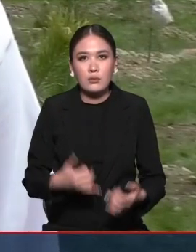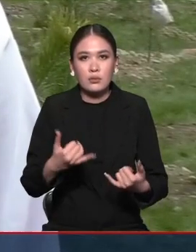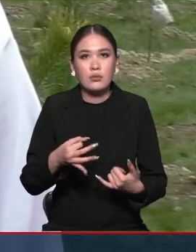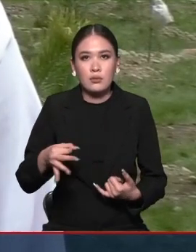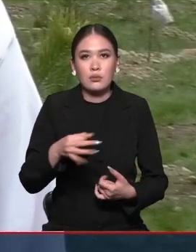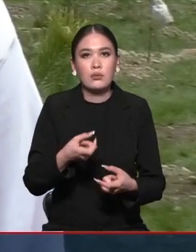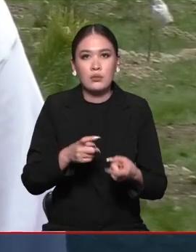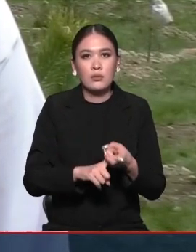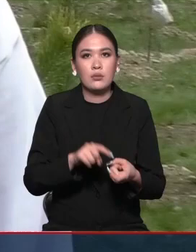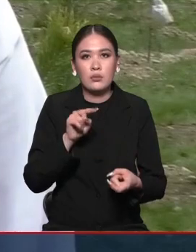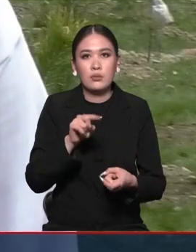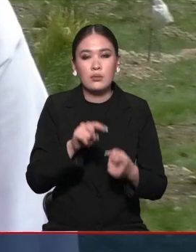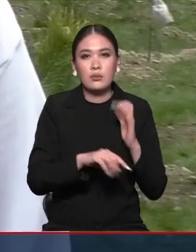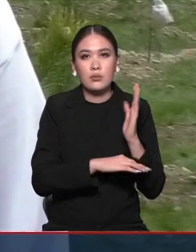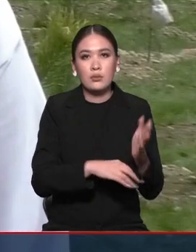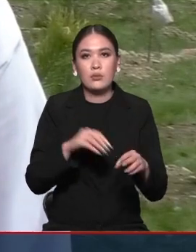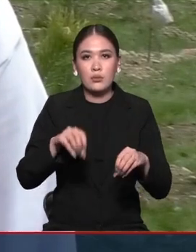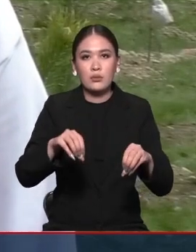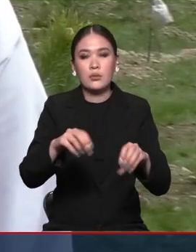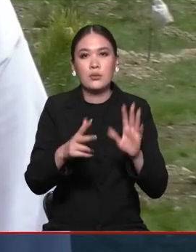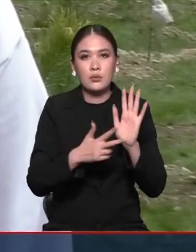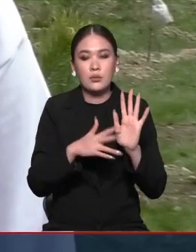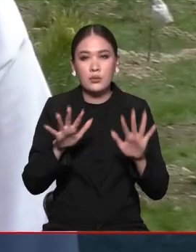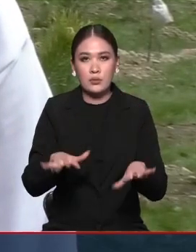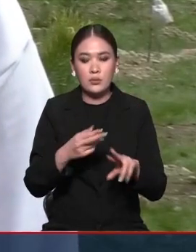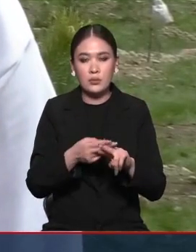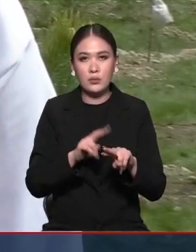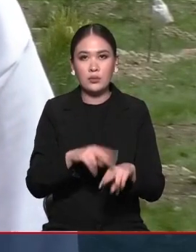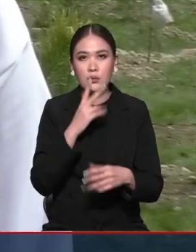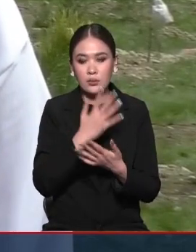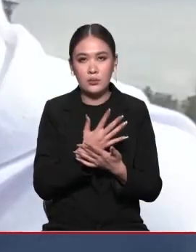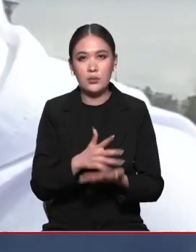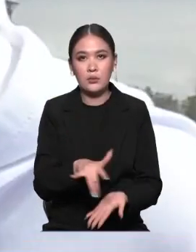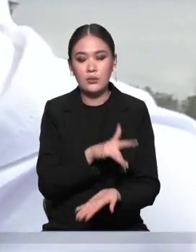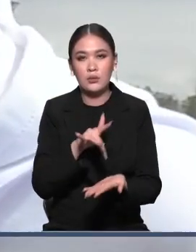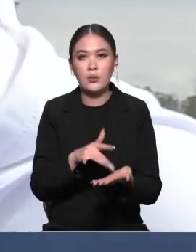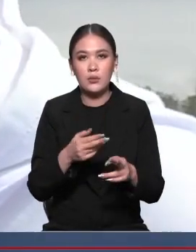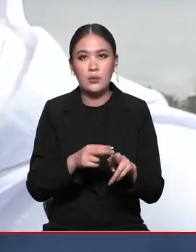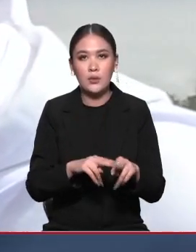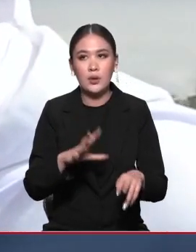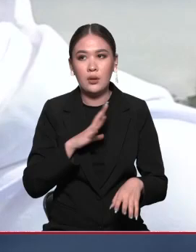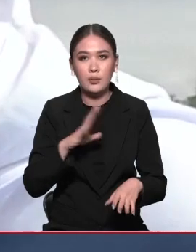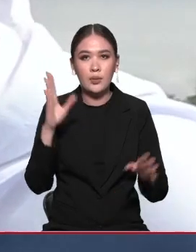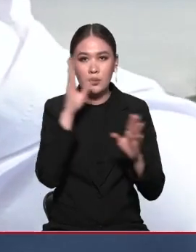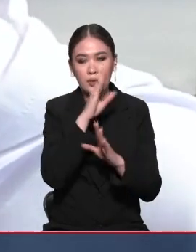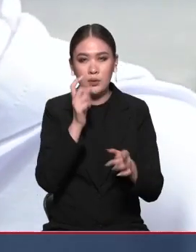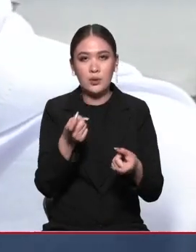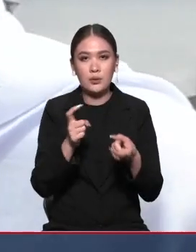ағаш егіліп жатыр. Ол 8 ауданда и 2 қала, Талдықорған қаласы, Текелі қаласында. А Талдықорған қаласында біз